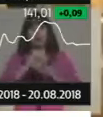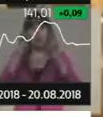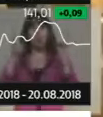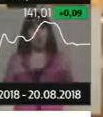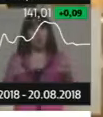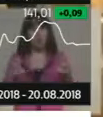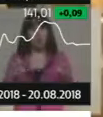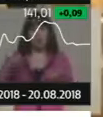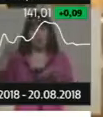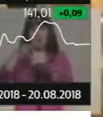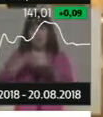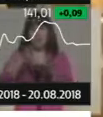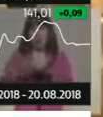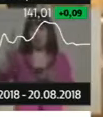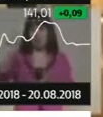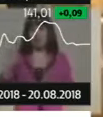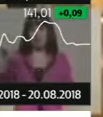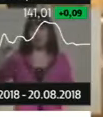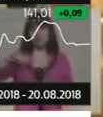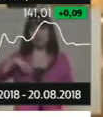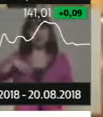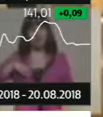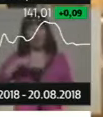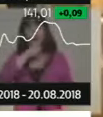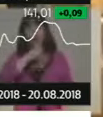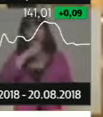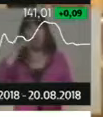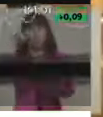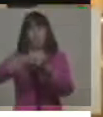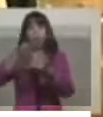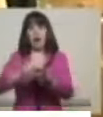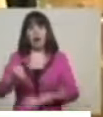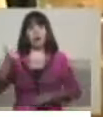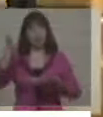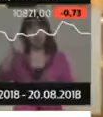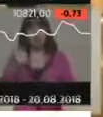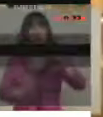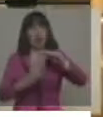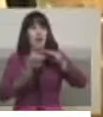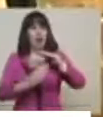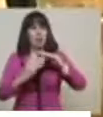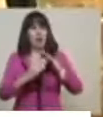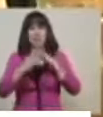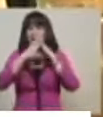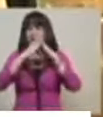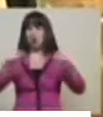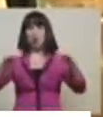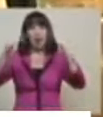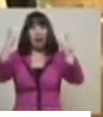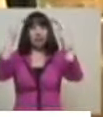фихадо ль салярио минимо. Я привязал к Петре минимальную заработную плату, пенсии и основу для всех зарплатных таблиц в стране.